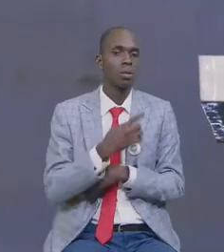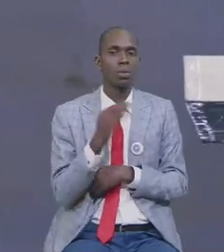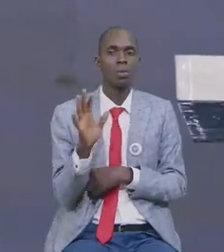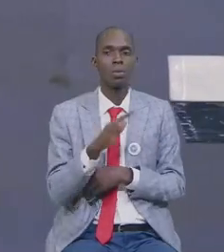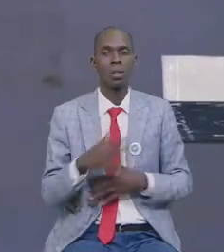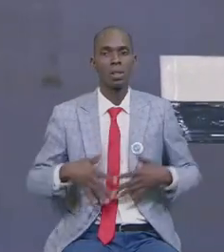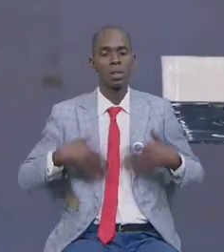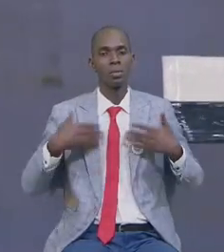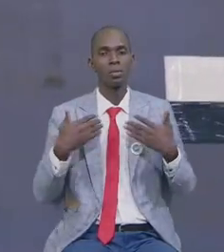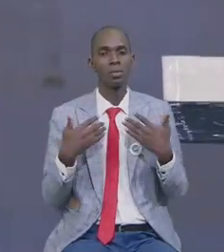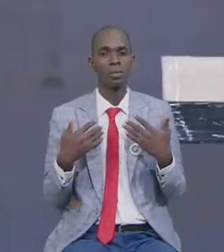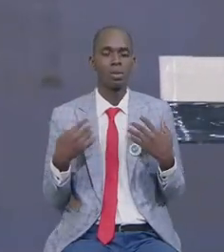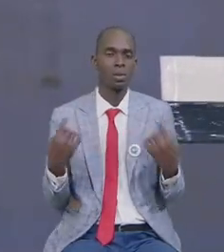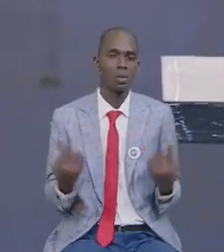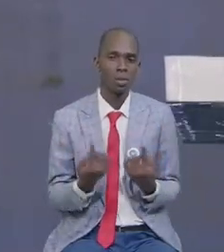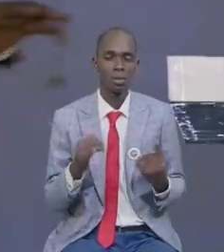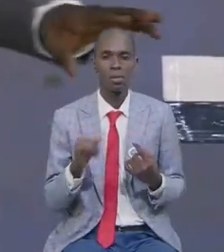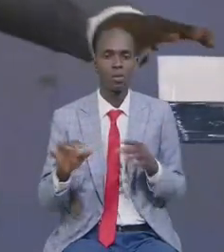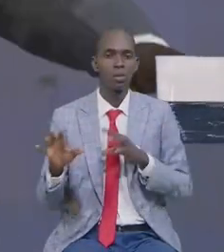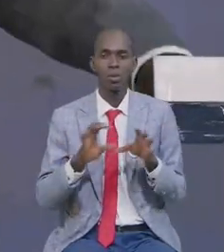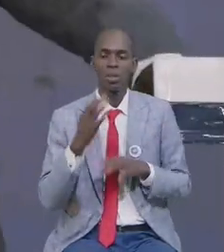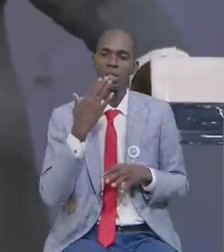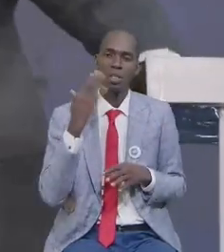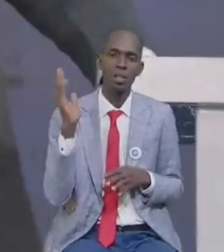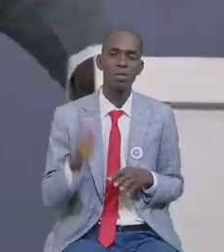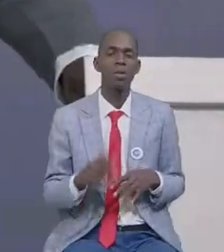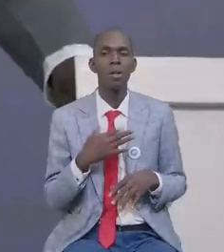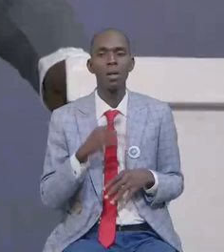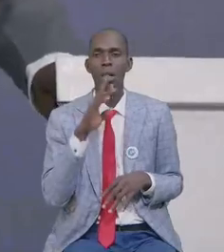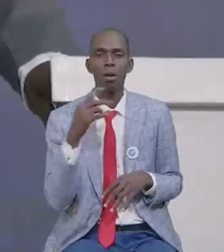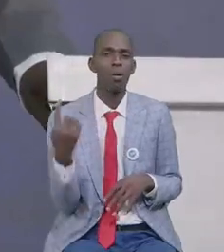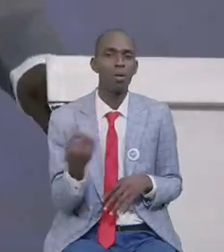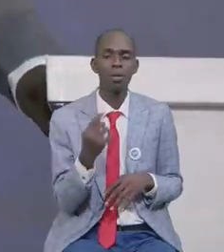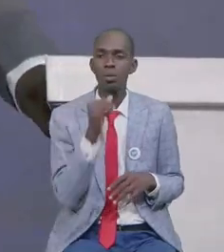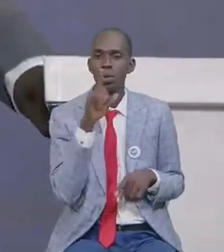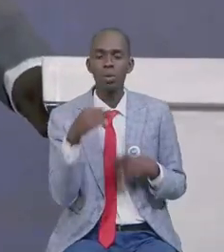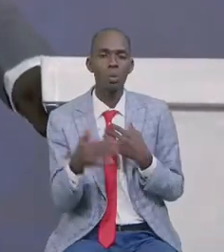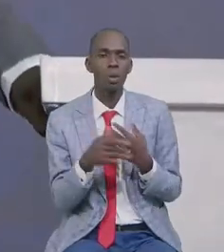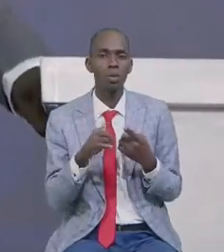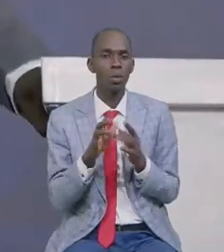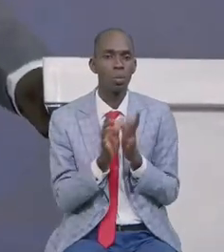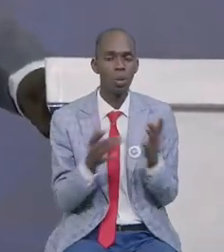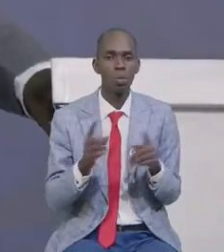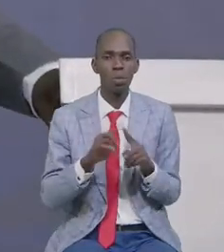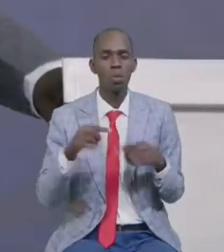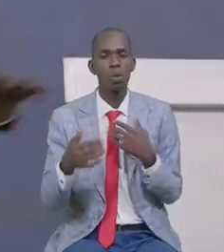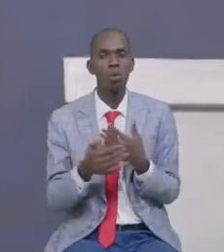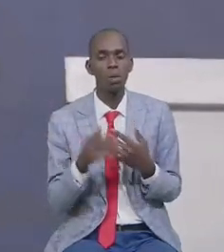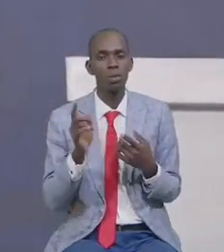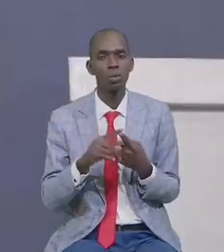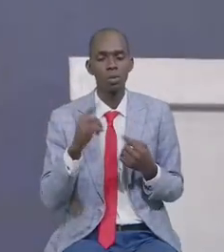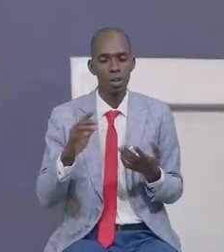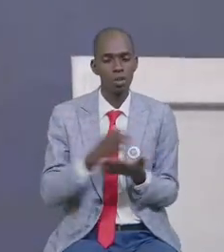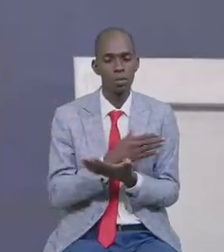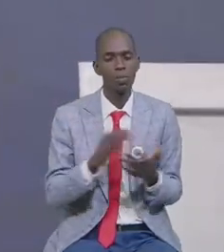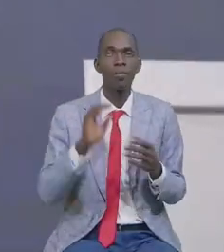péchant, commettant le mal, ils ne retournent pas à la Bible, ils retournent au champ. Grâce, grâce plus